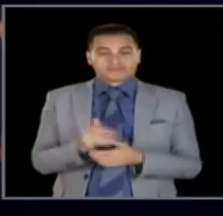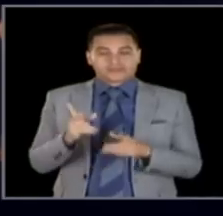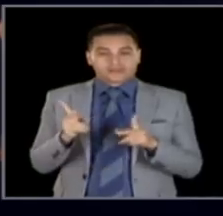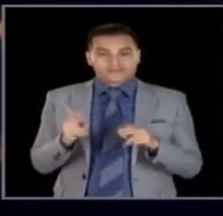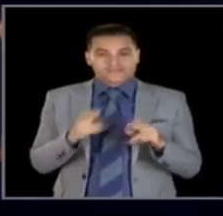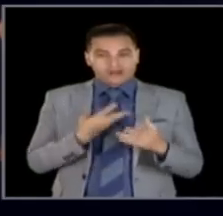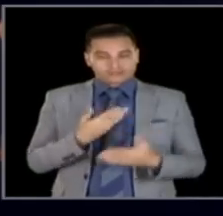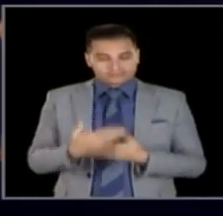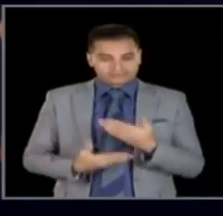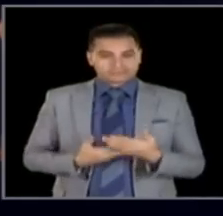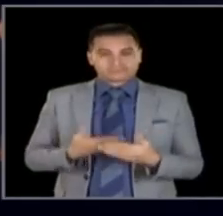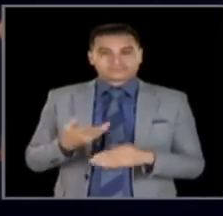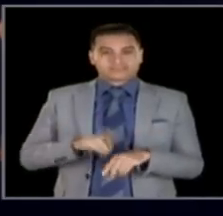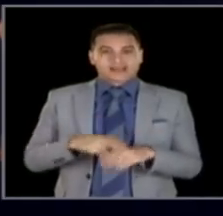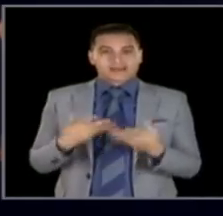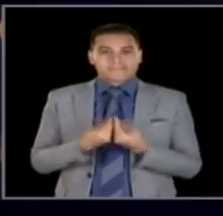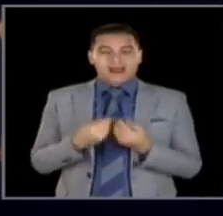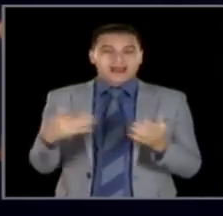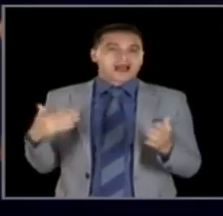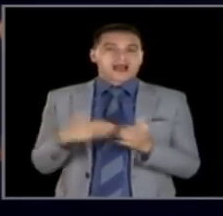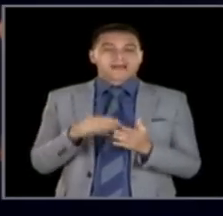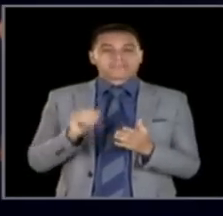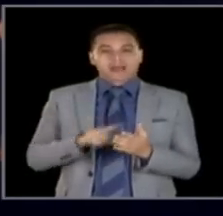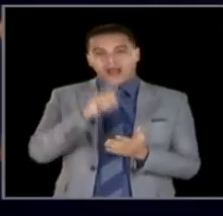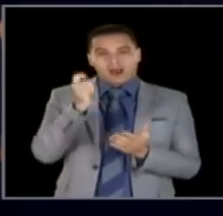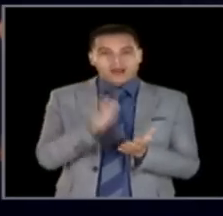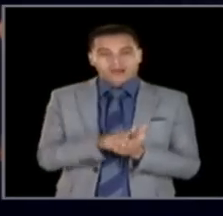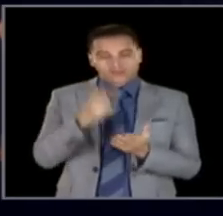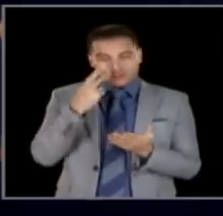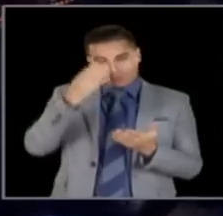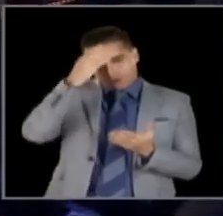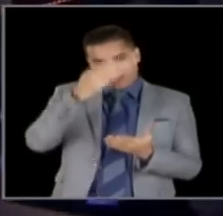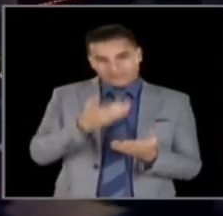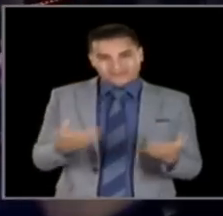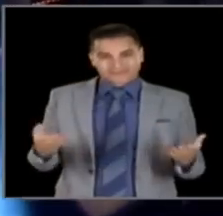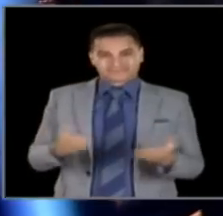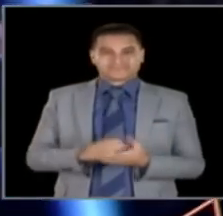هنخرج فاصل وهنرجع مرة تانية مع آخر فقرة، فقرة عجلة الحظ والعباقرة.